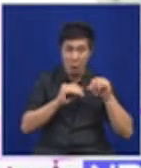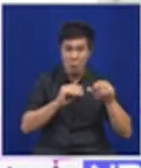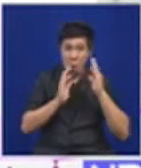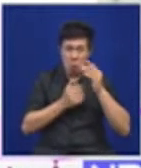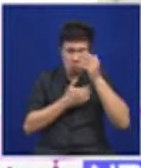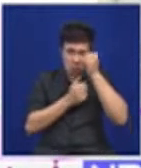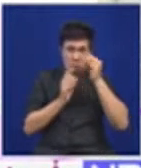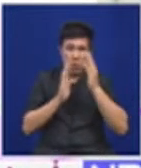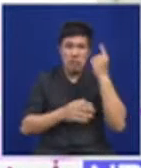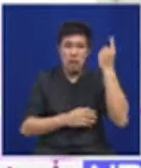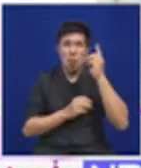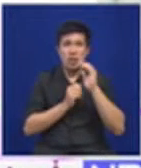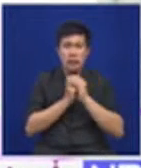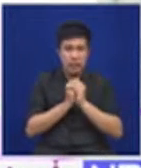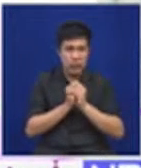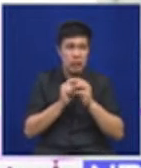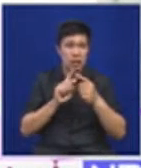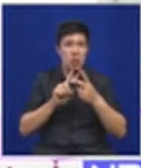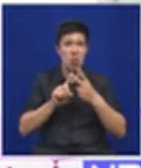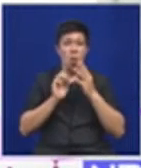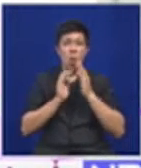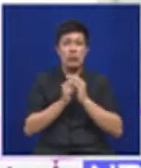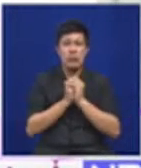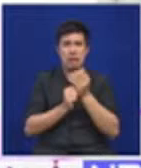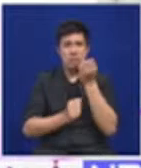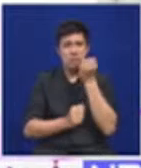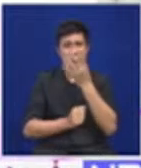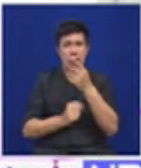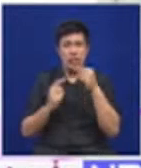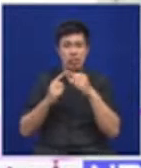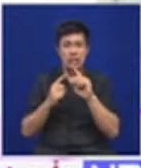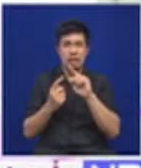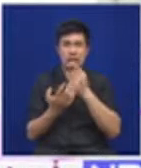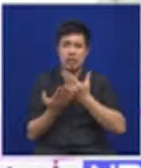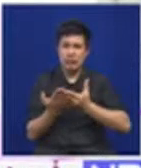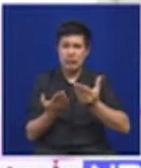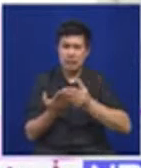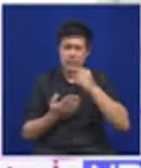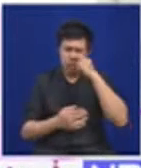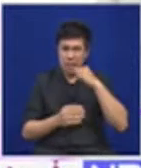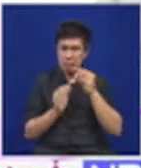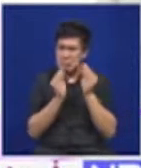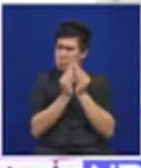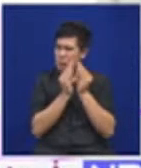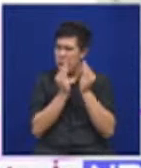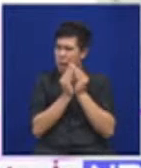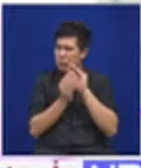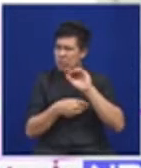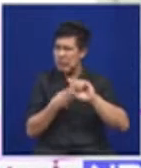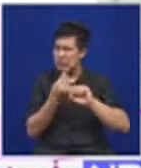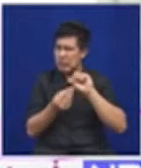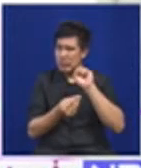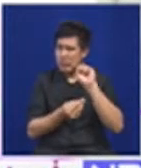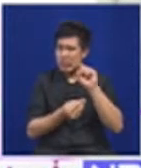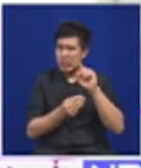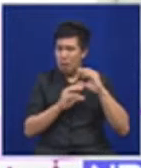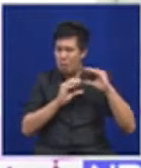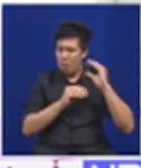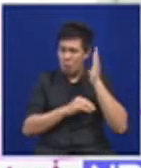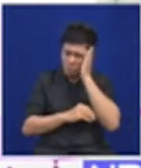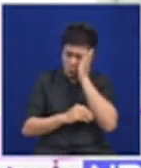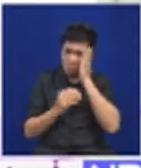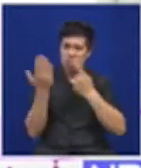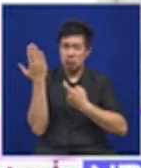าวจีนแล้วก็ทางคนจีนเป็นจำนวนมากนะฮะที่มาซื้อในบ้านเราเนี่ยในตัวเลขเนี่ยเศรษฐกิจที่เฉพาะหมอนกับยางพา